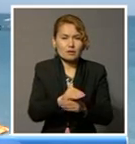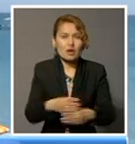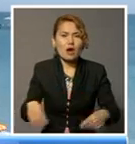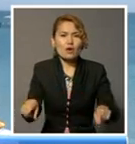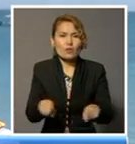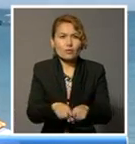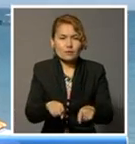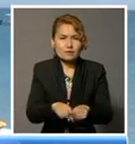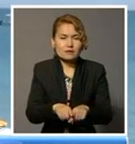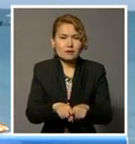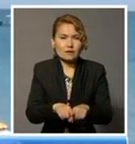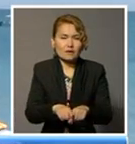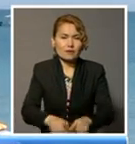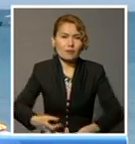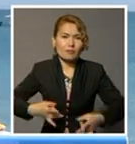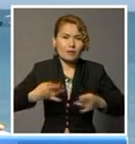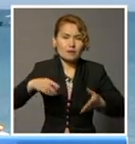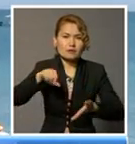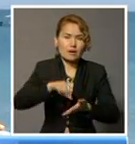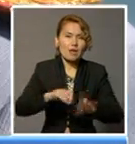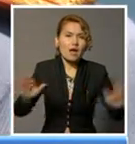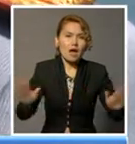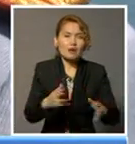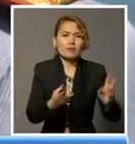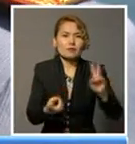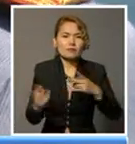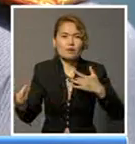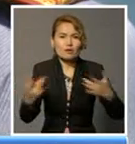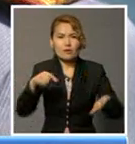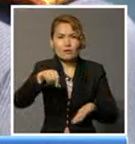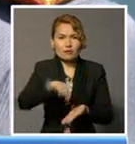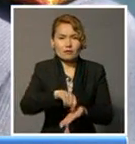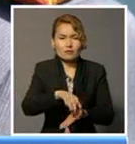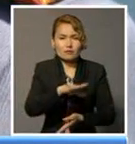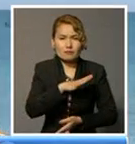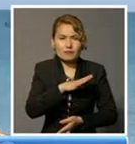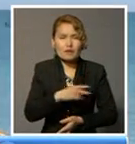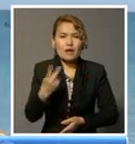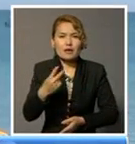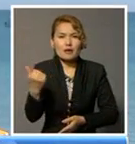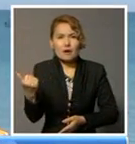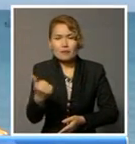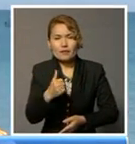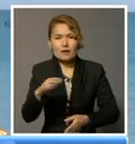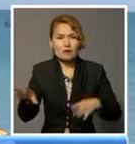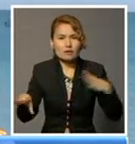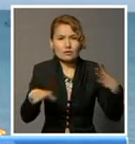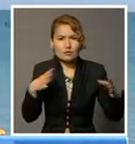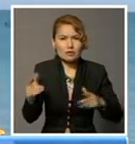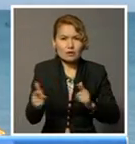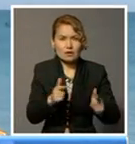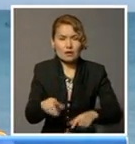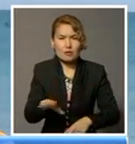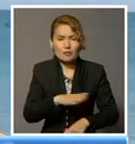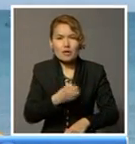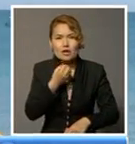осындай жан жақты екенімізді әнімізді шырқап екі апта уақыт бойы дайындалдық.